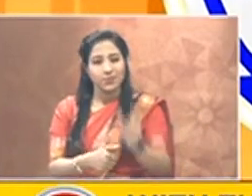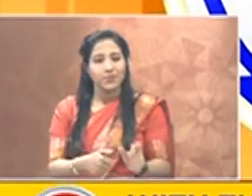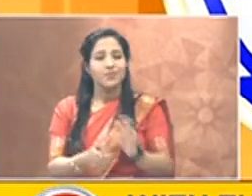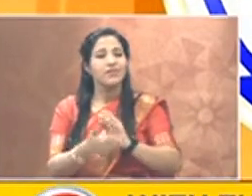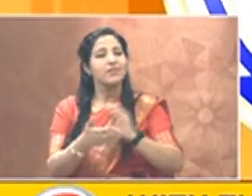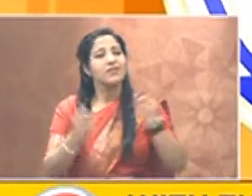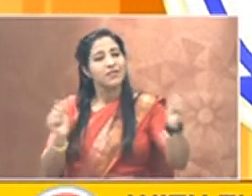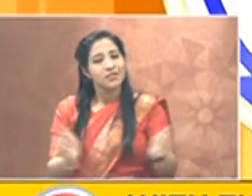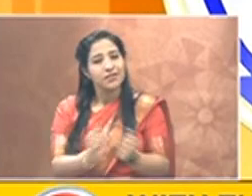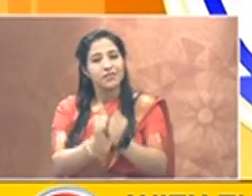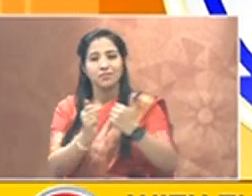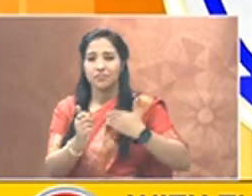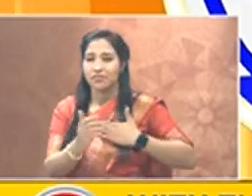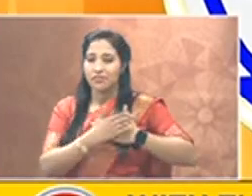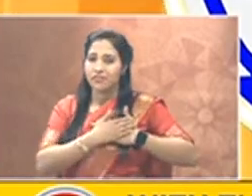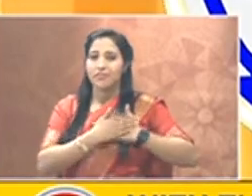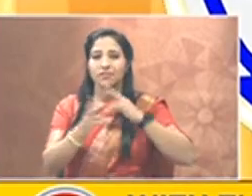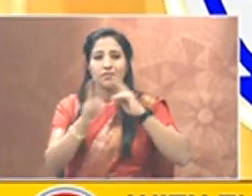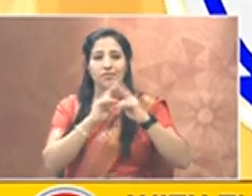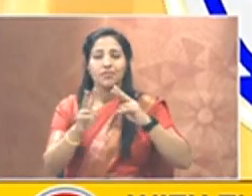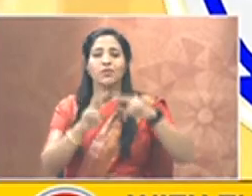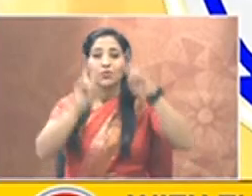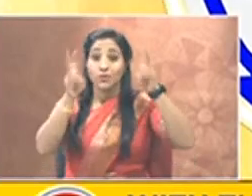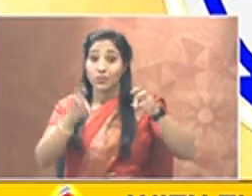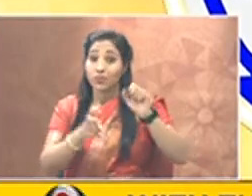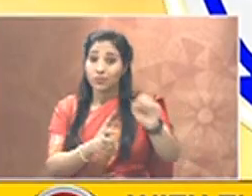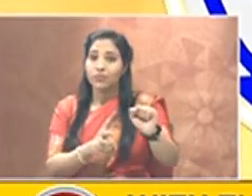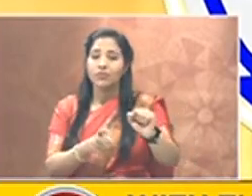साथ मैं मन की बात के इस एपिसोड में